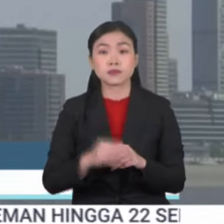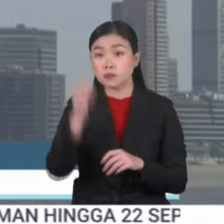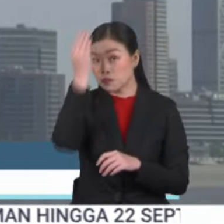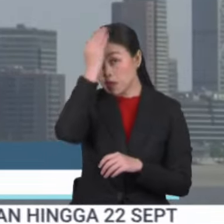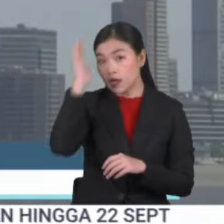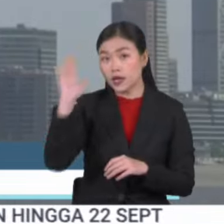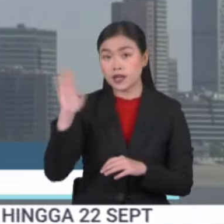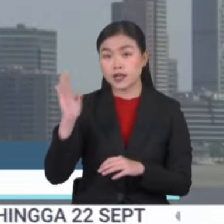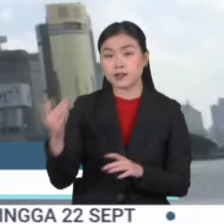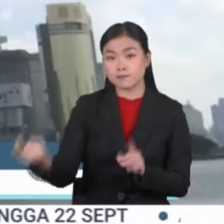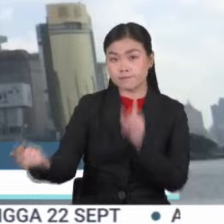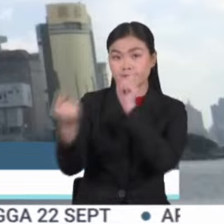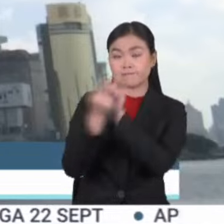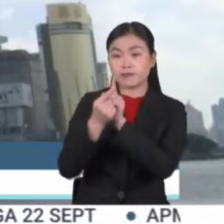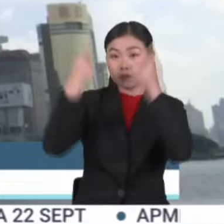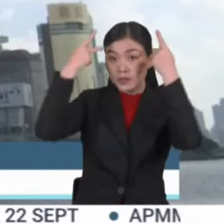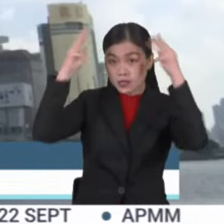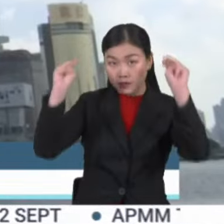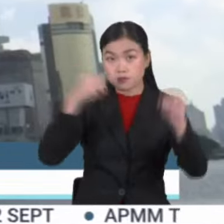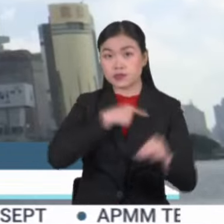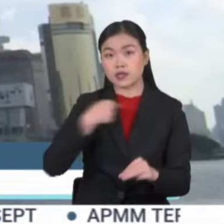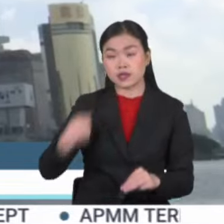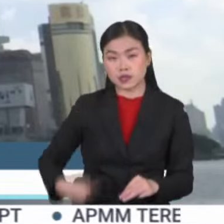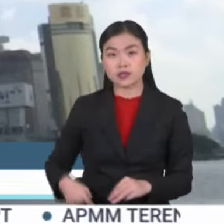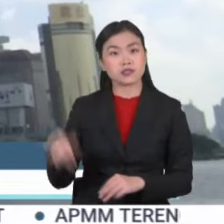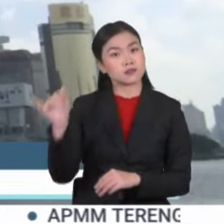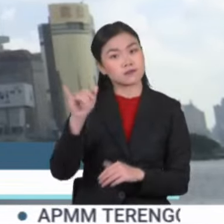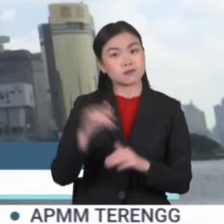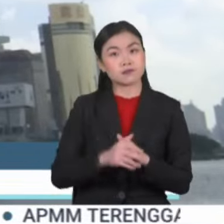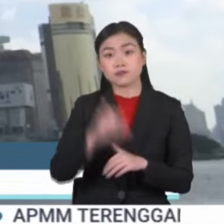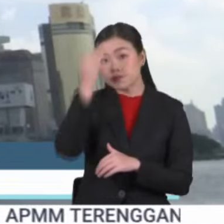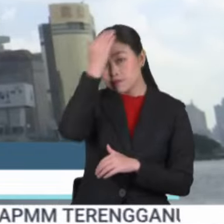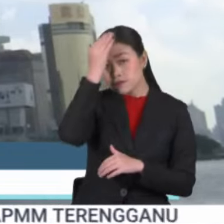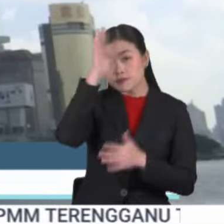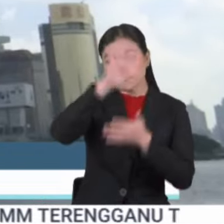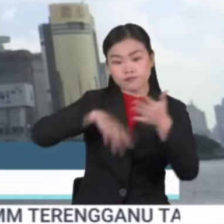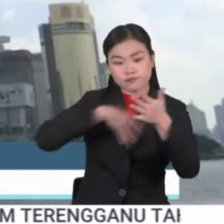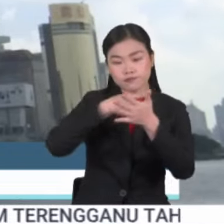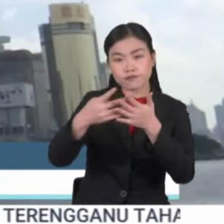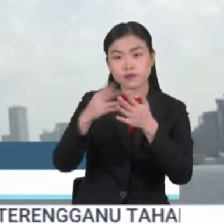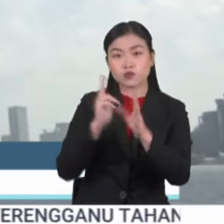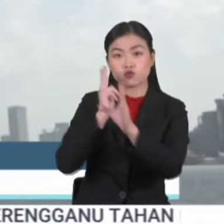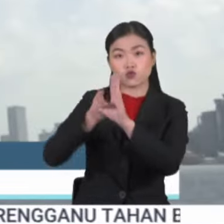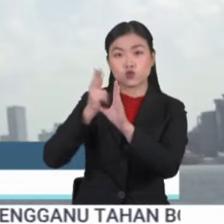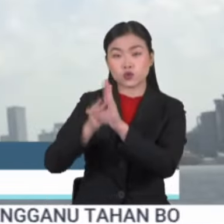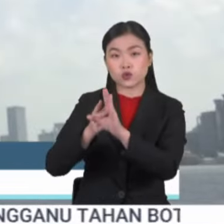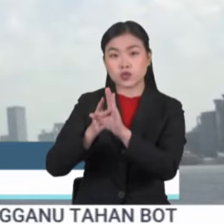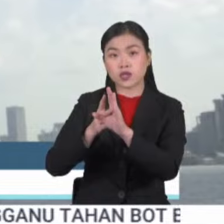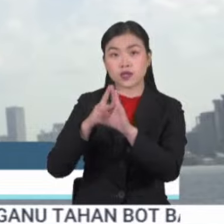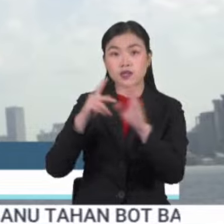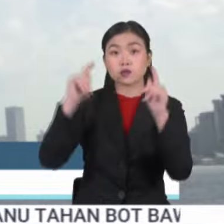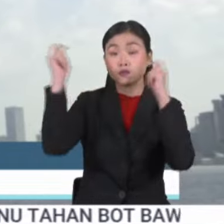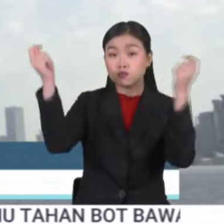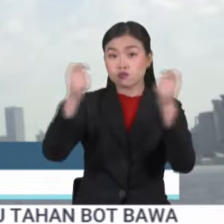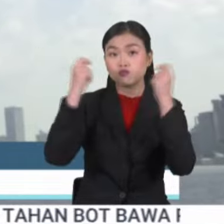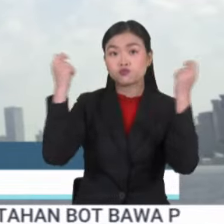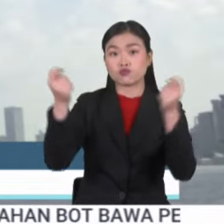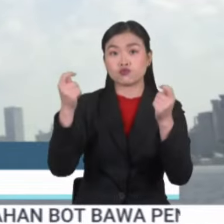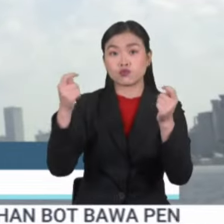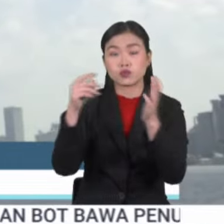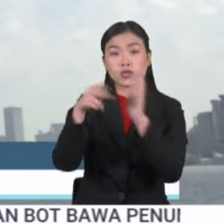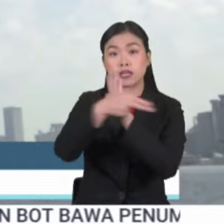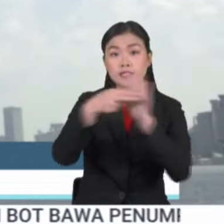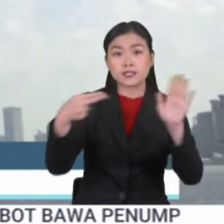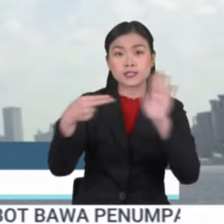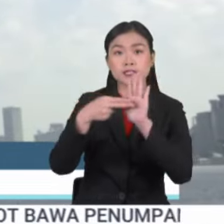Perdana Menteri China Li Qiang dalam lawatan tersebut. Sultan Ibrahim dijadual menghadiri upacara penamaan kursi pengajian Melayu di